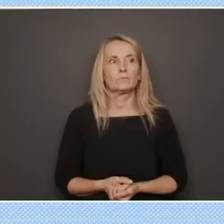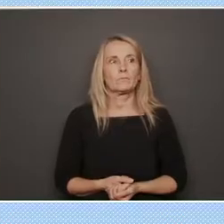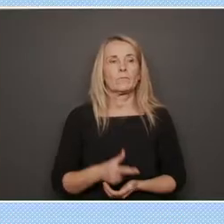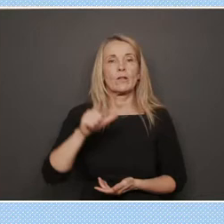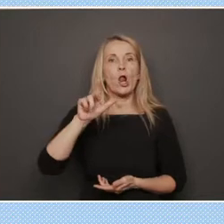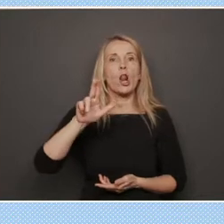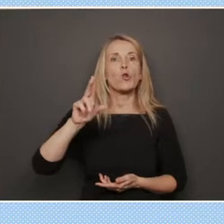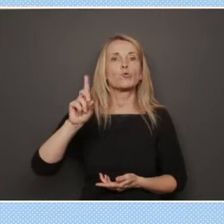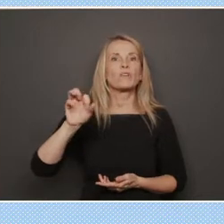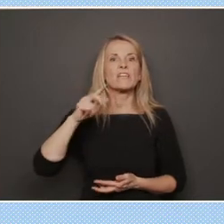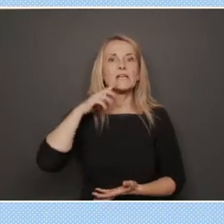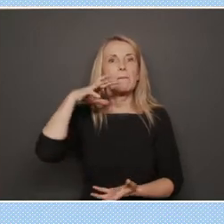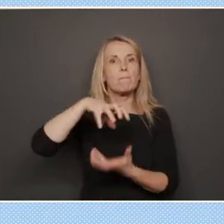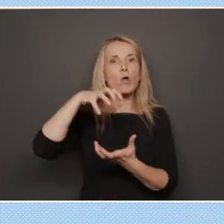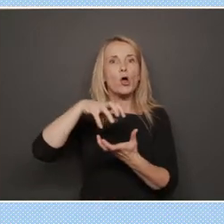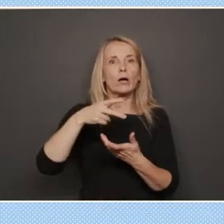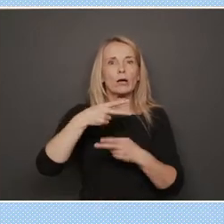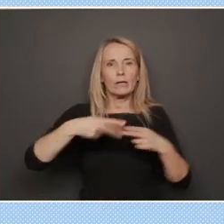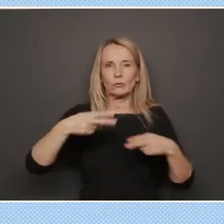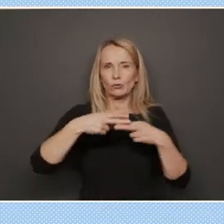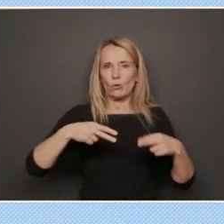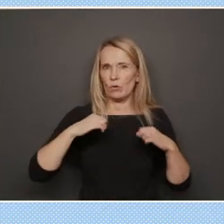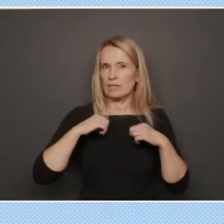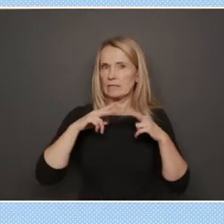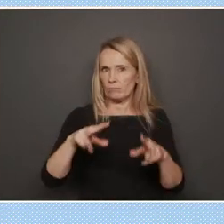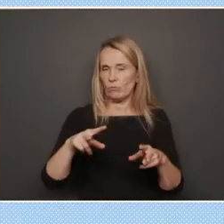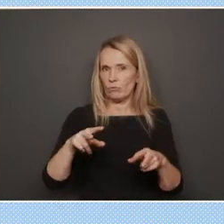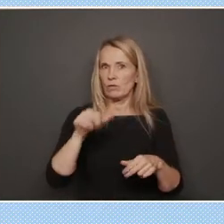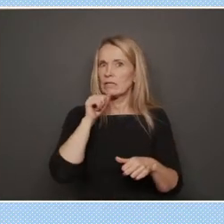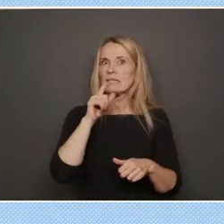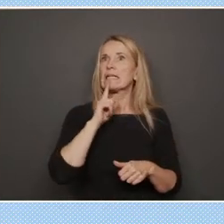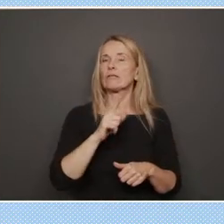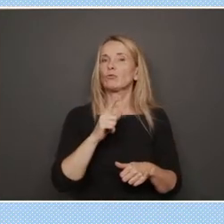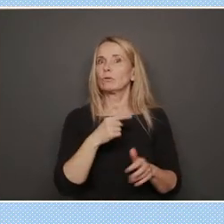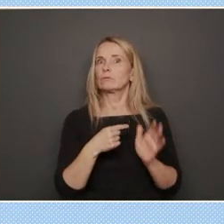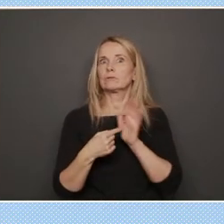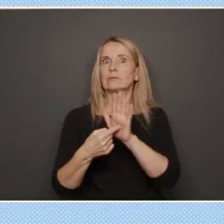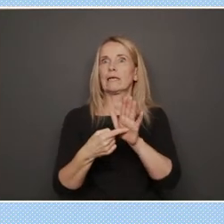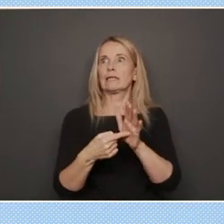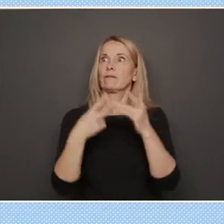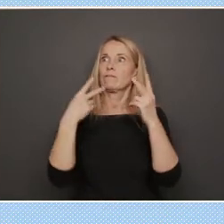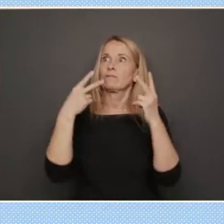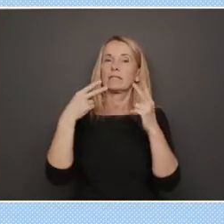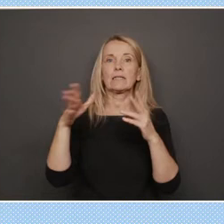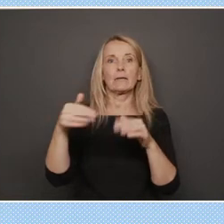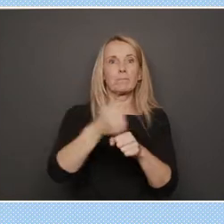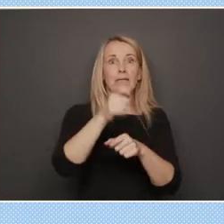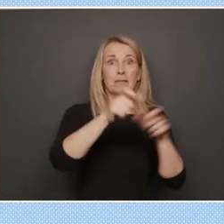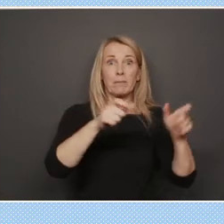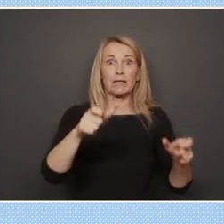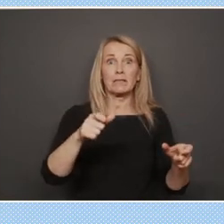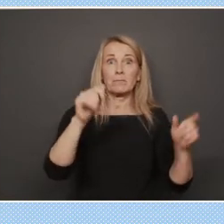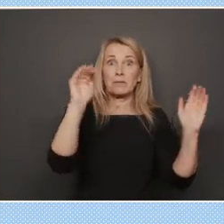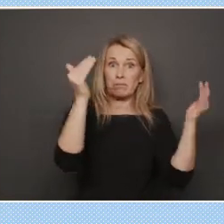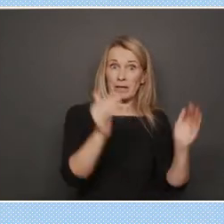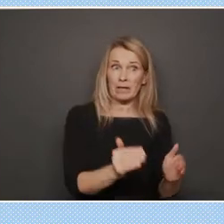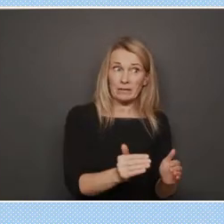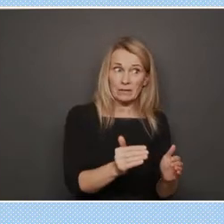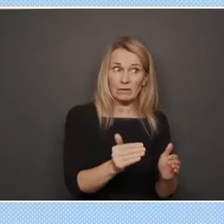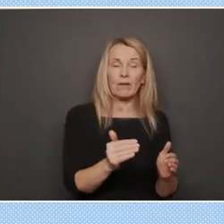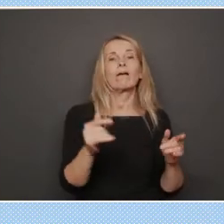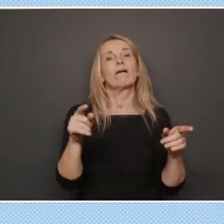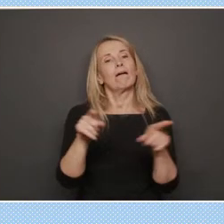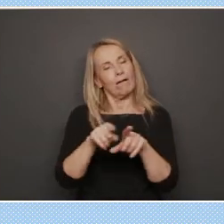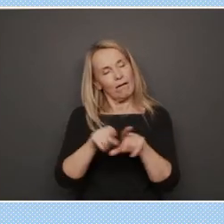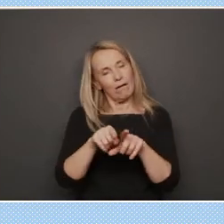Ludwig, das Burger-Restaurant in Innsbruck, hält nicht nur große Stücke auf seine Mitarbeitenden mit Beeinträchtigung, sondern